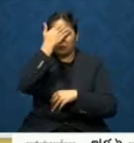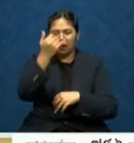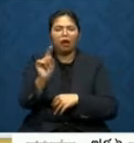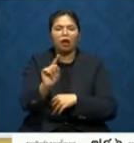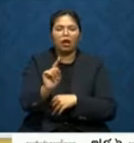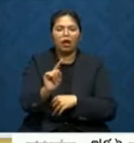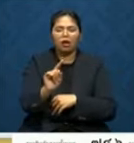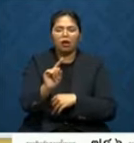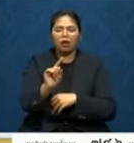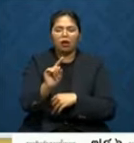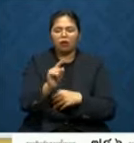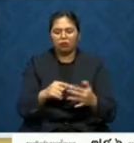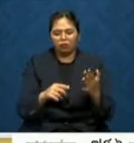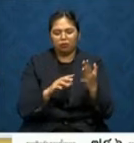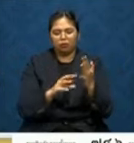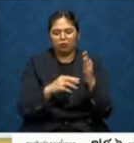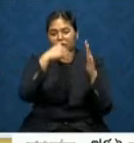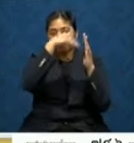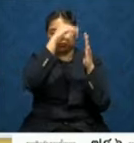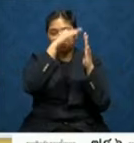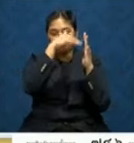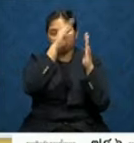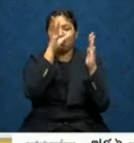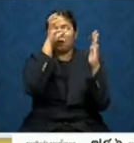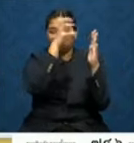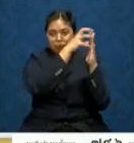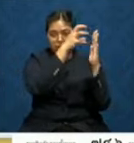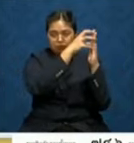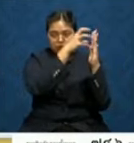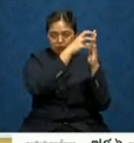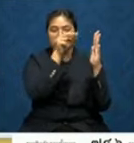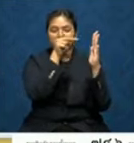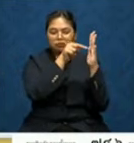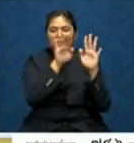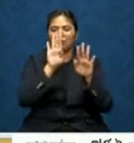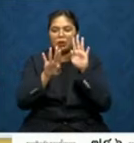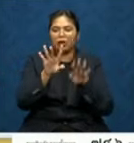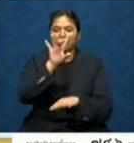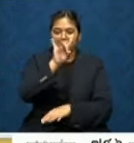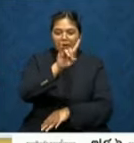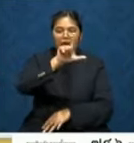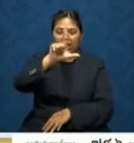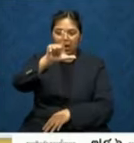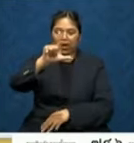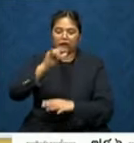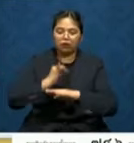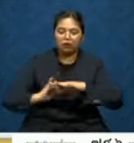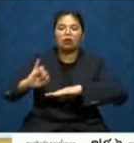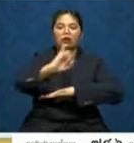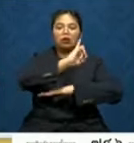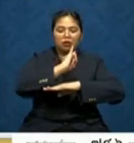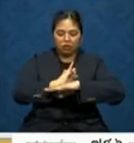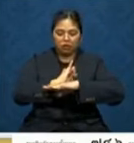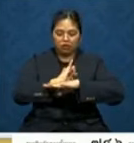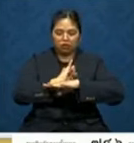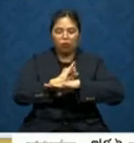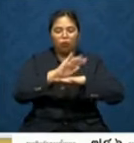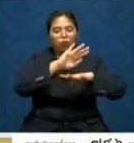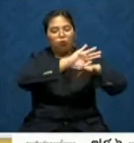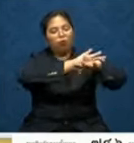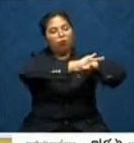ของประเทศไทยทางตอนบนหรือพื้นที่ภาคเหนือเนี่ยประมาณ 8ล้านไร่ครับท่านประธานครับเป็นเขาหัว